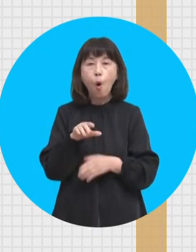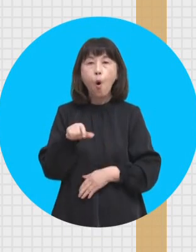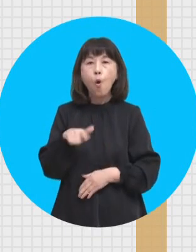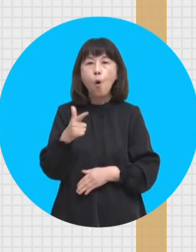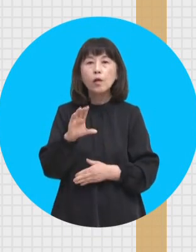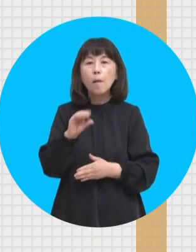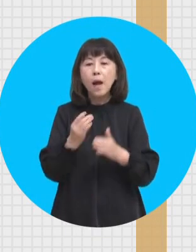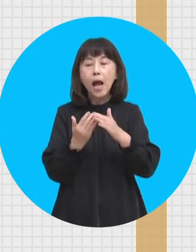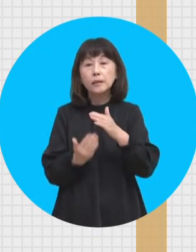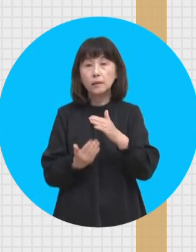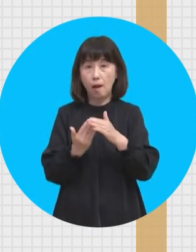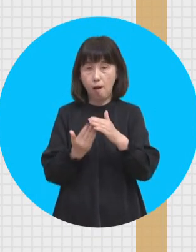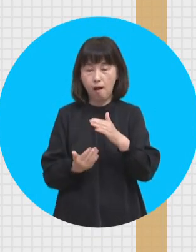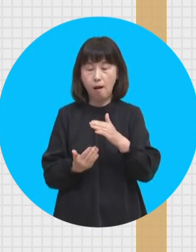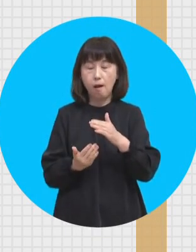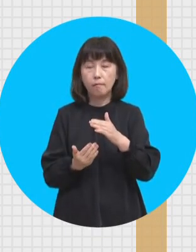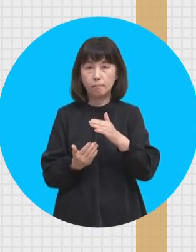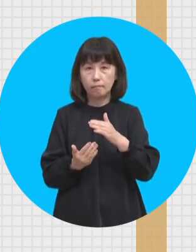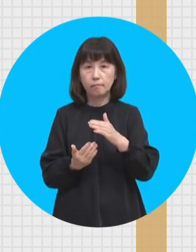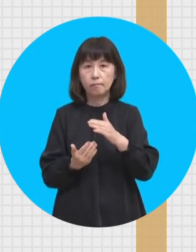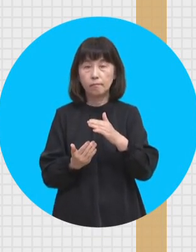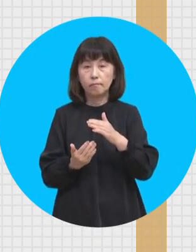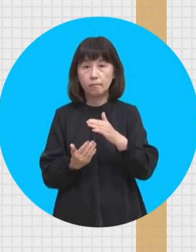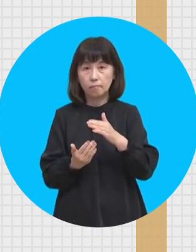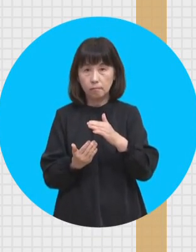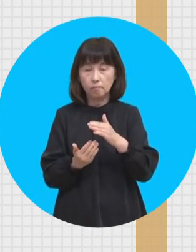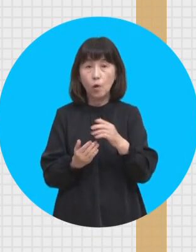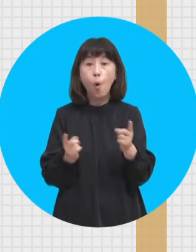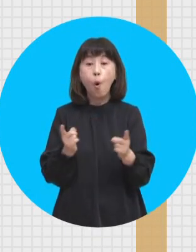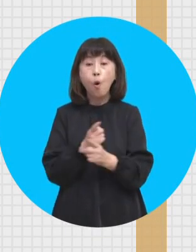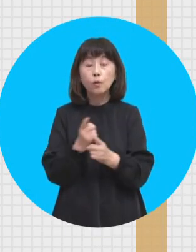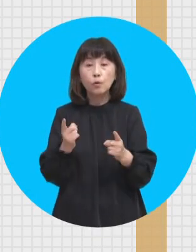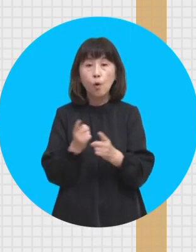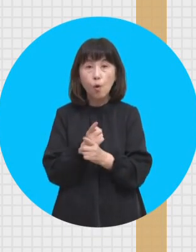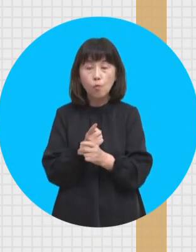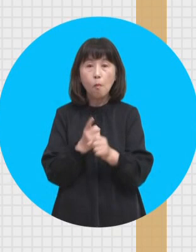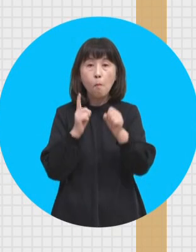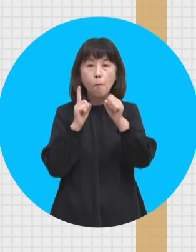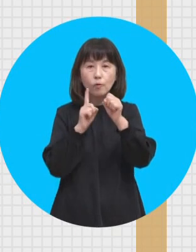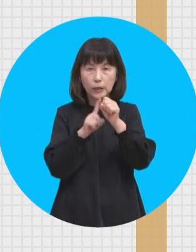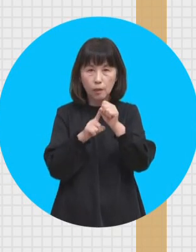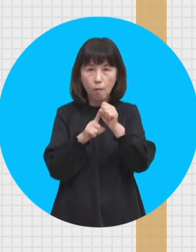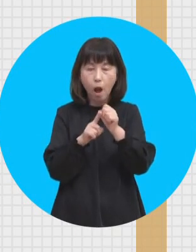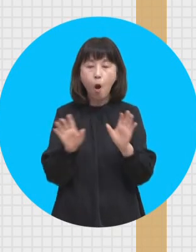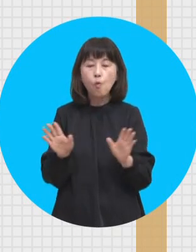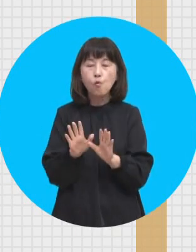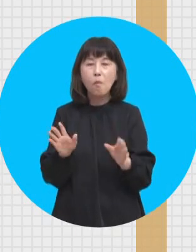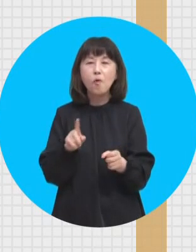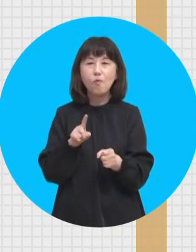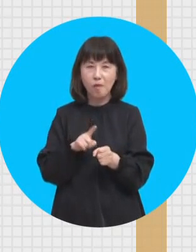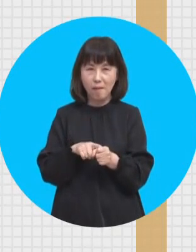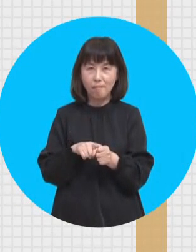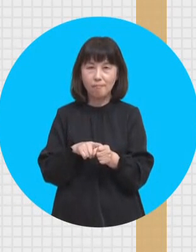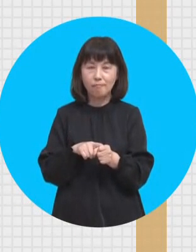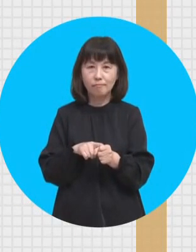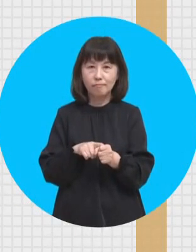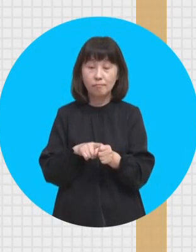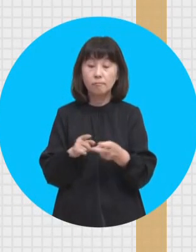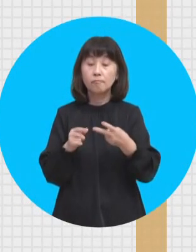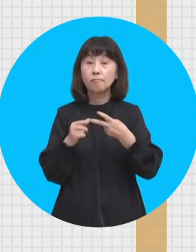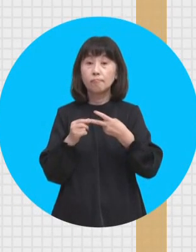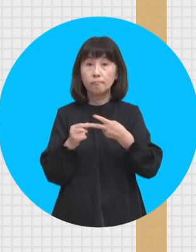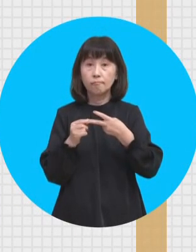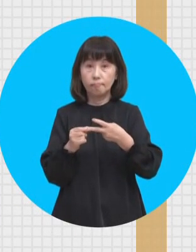帯が行う工事であることが条件です。対象工事は子どものための改修工事です。次